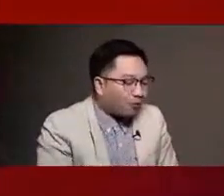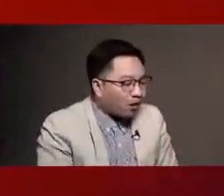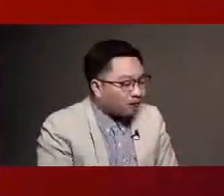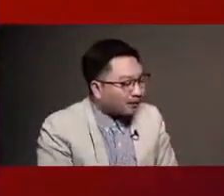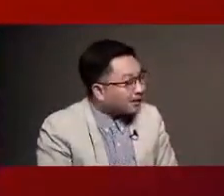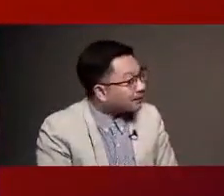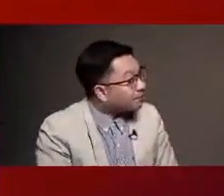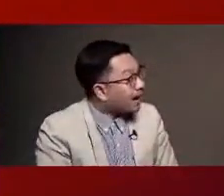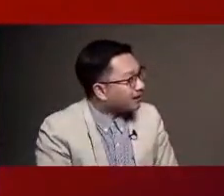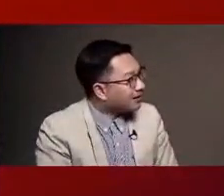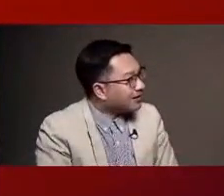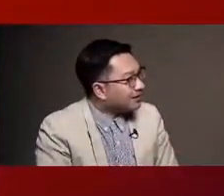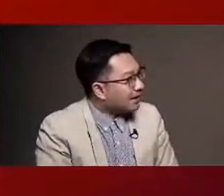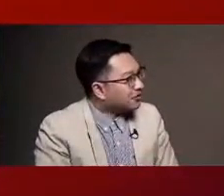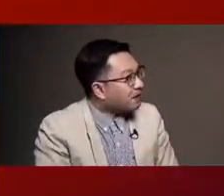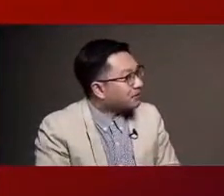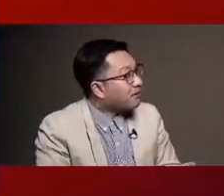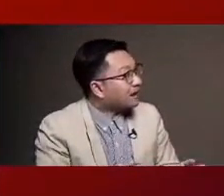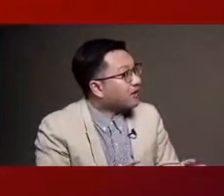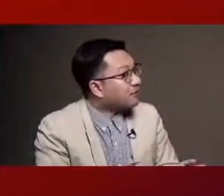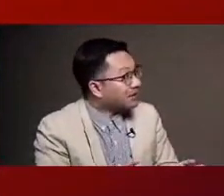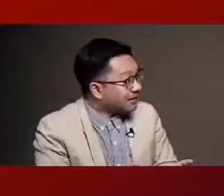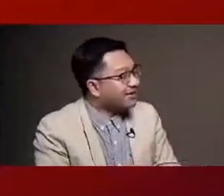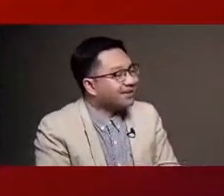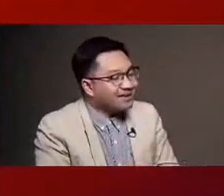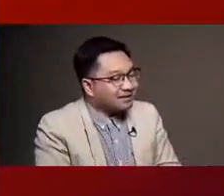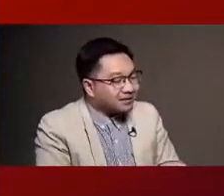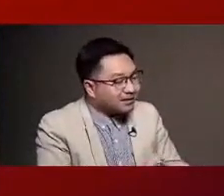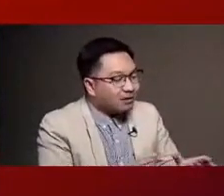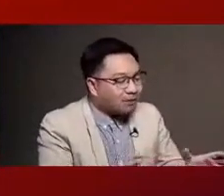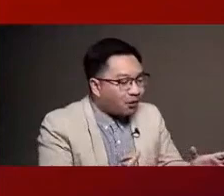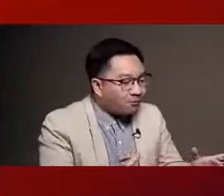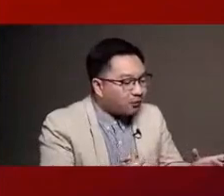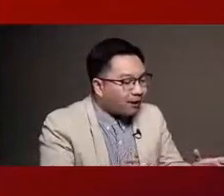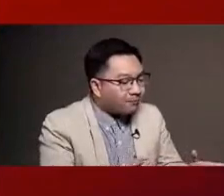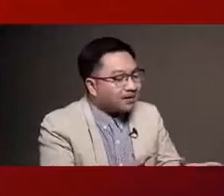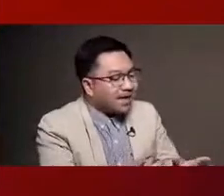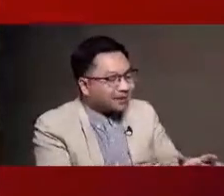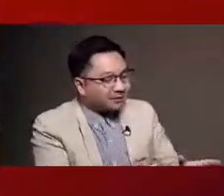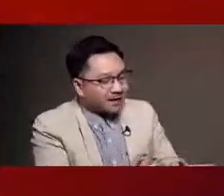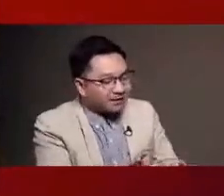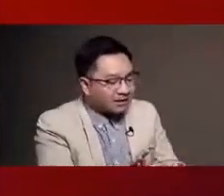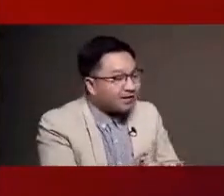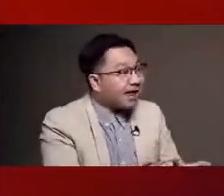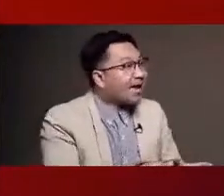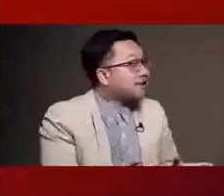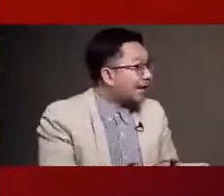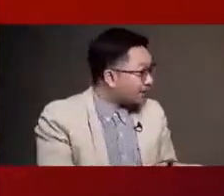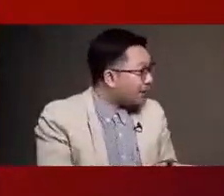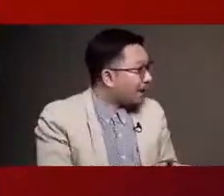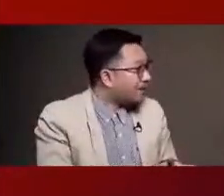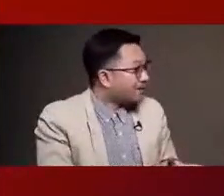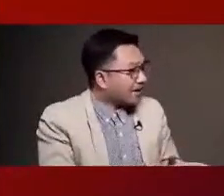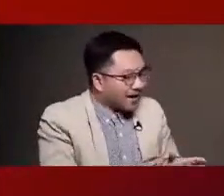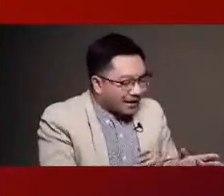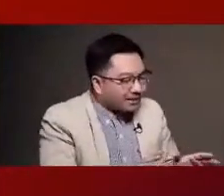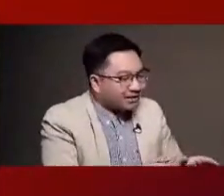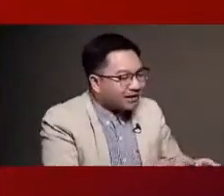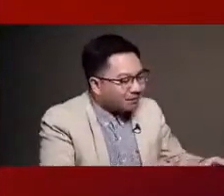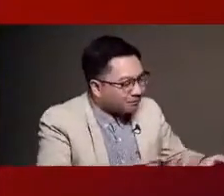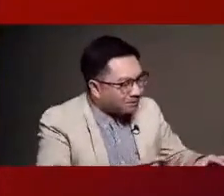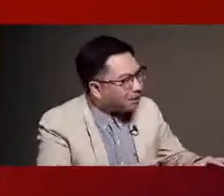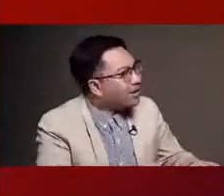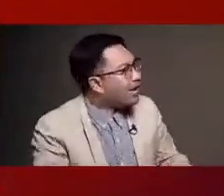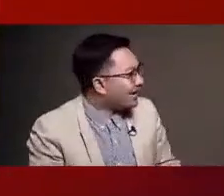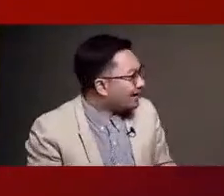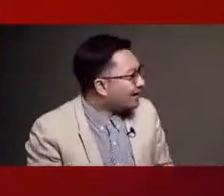มือกับกองกำลังชาติพันธุ์อย่างสมัครสมานสามัคคีจริงๆแล้วมันก็มีความแตกแยกอาจจะกินแหนแข่งใจกันบ้างแต่ในอดีต